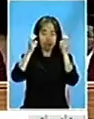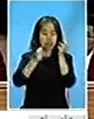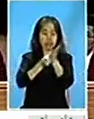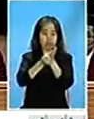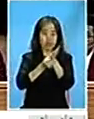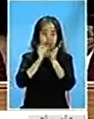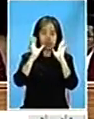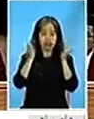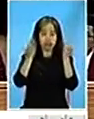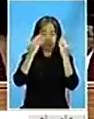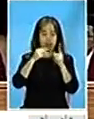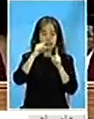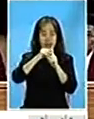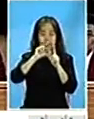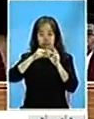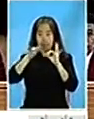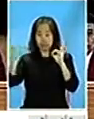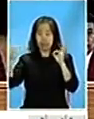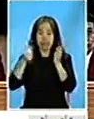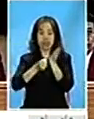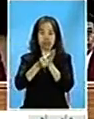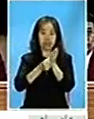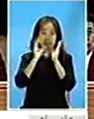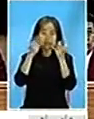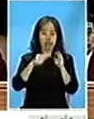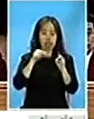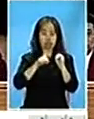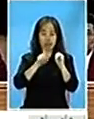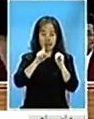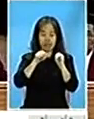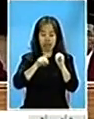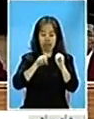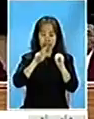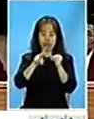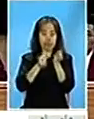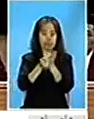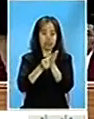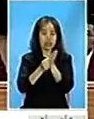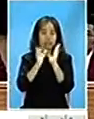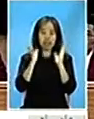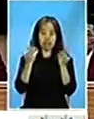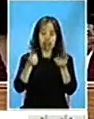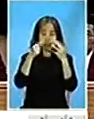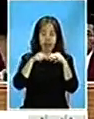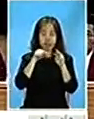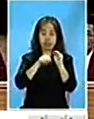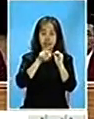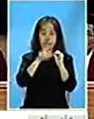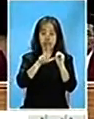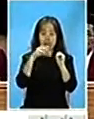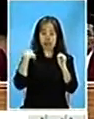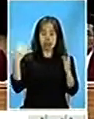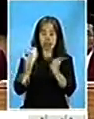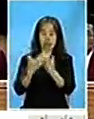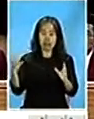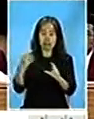คำปรารภไม่มีการแก้ไขมาตรา1และมาตรา2ไม่มีการแก้ไขมาตรา3ยอดรวมงบประ